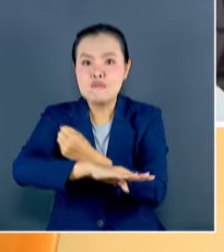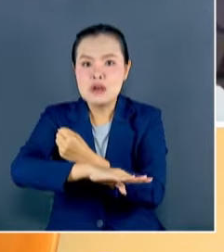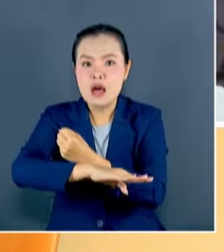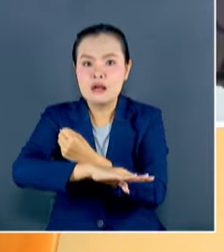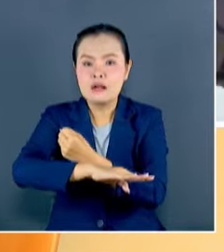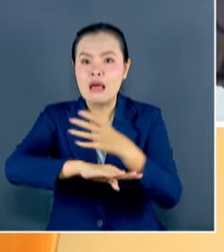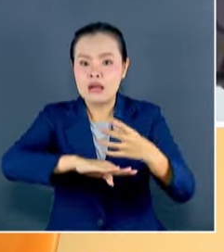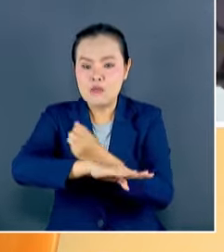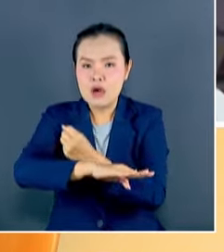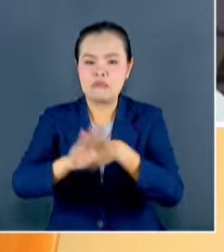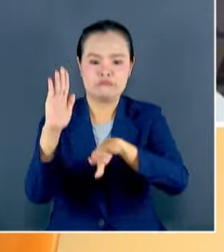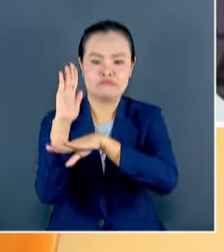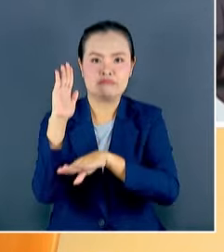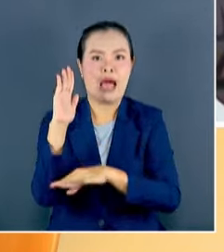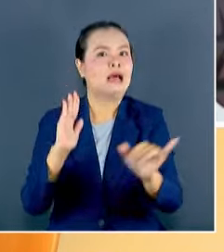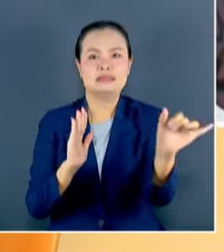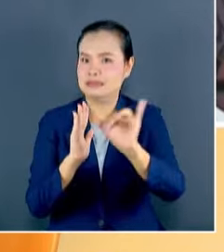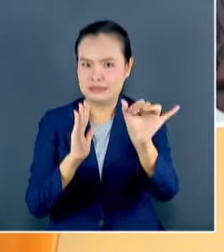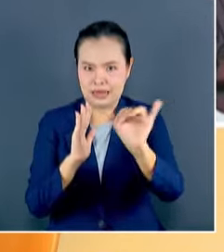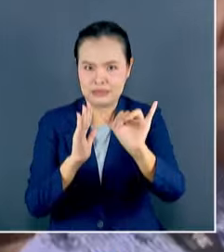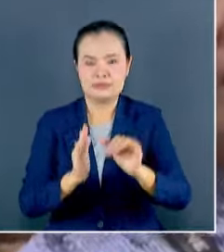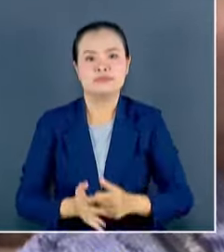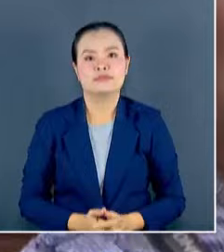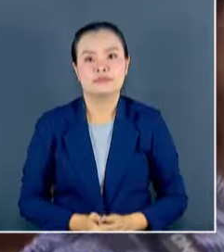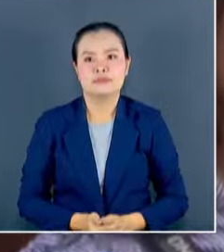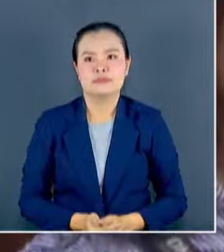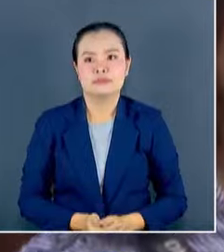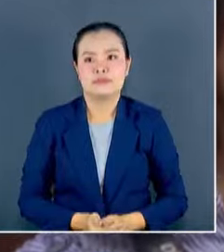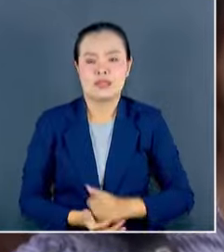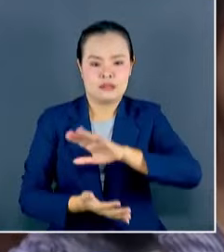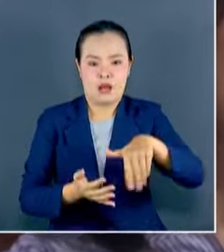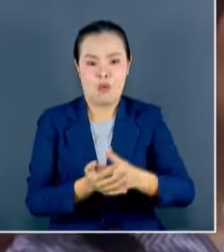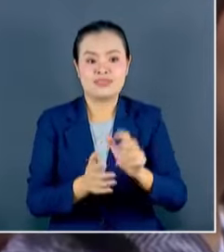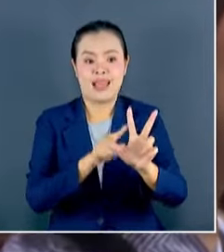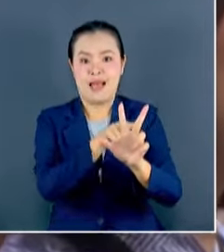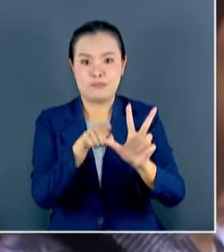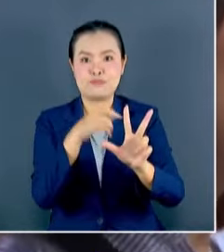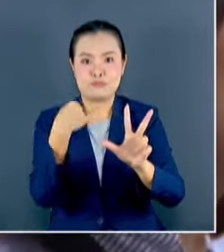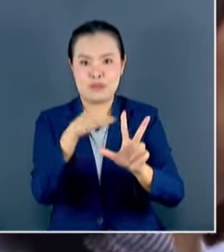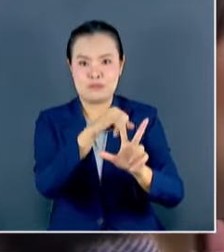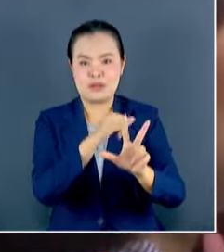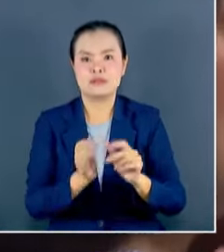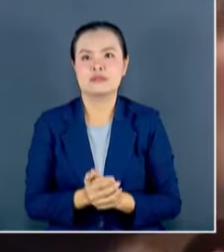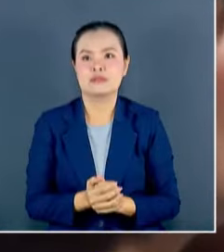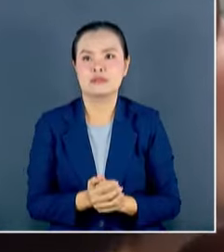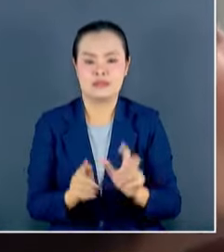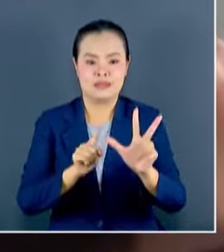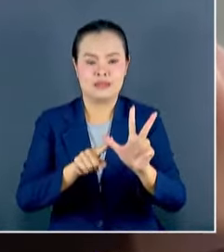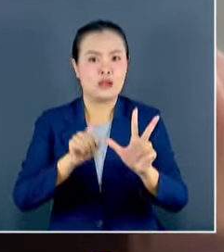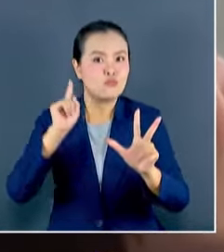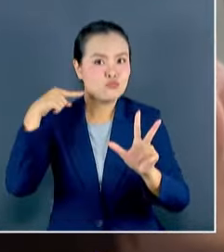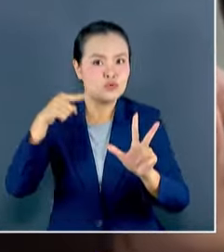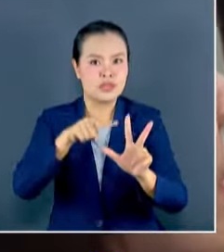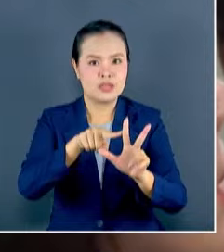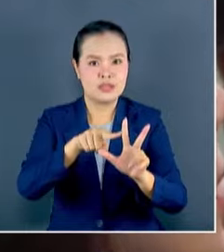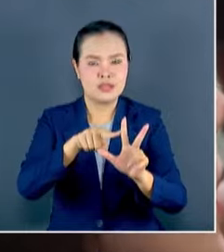ม่ได้ดำเนินการอะไรเลยค่ะ ผู้ต้องหาทั้งหมด3คนก็คือคุณวพรคุณและคุณหยางนะ